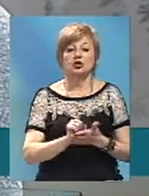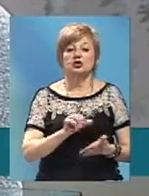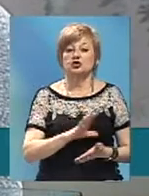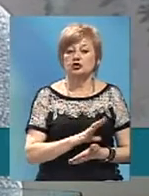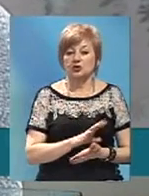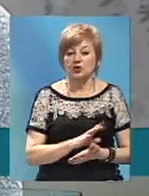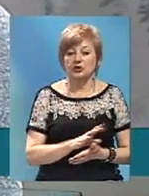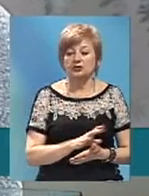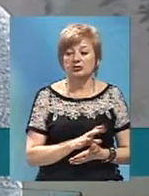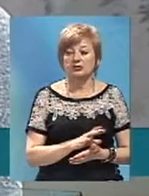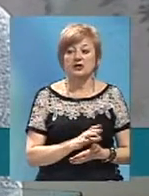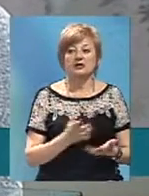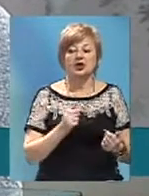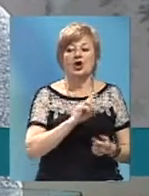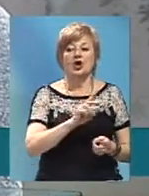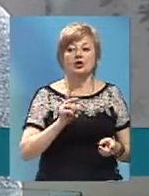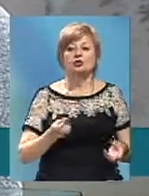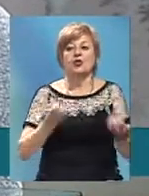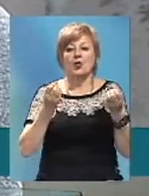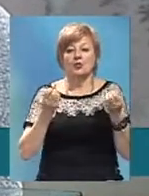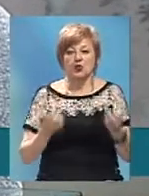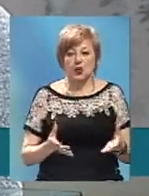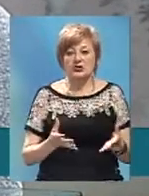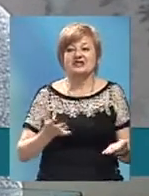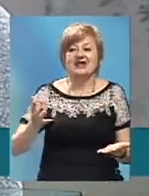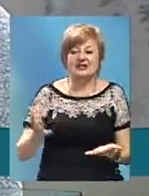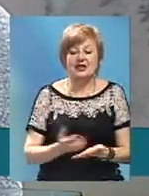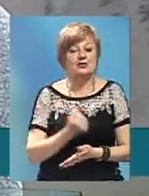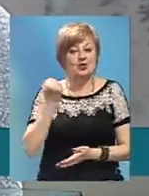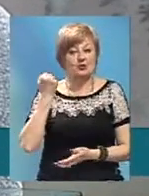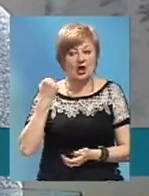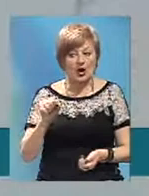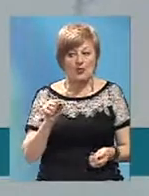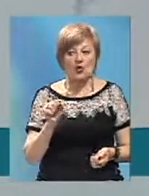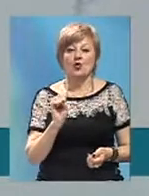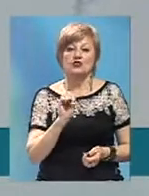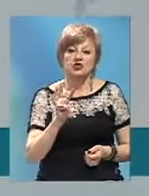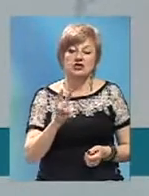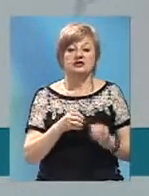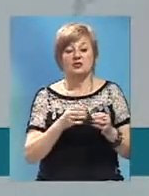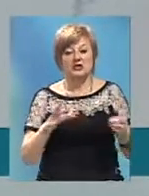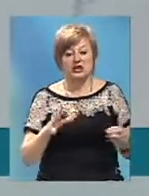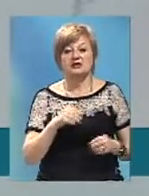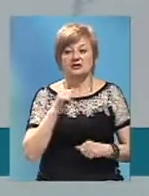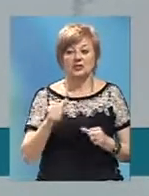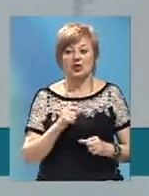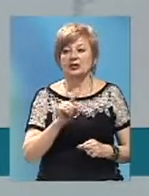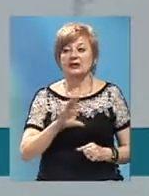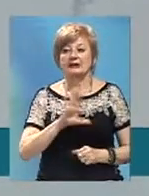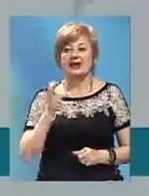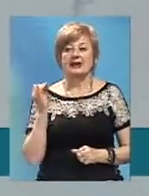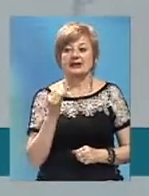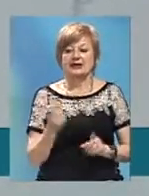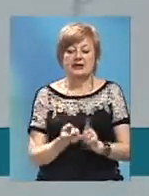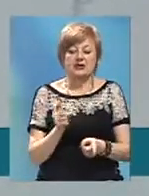після 14-го. Очевидно, ті, хто просто здобув перемогу у 14-15 роках, вони не зацікавлені у